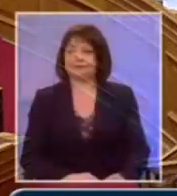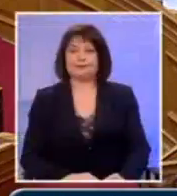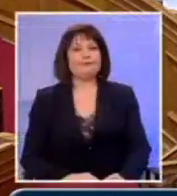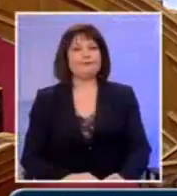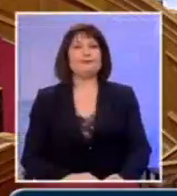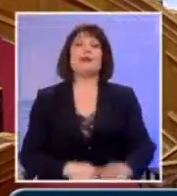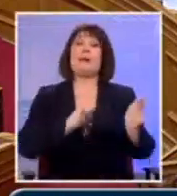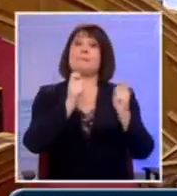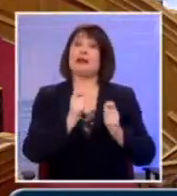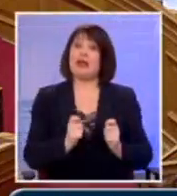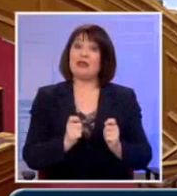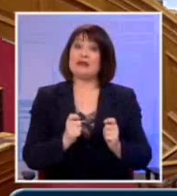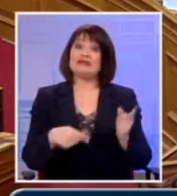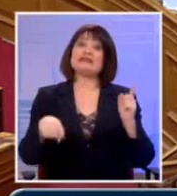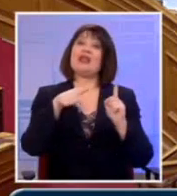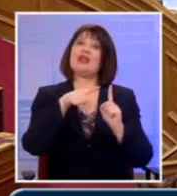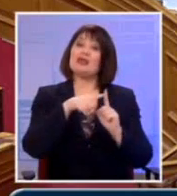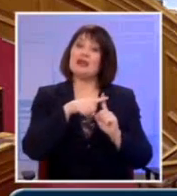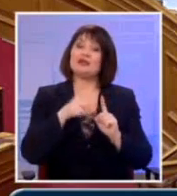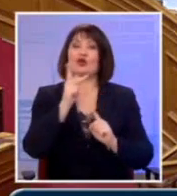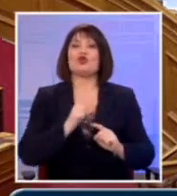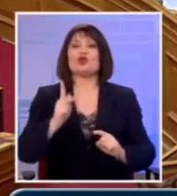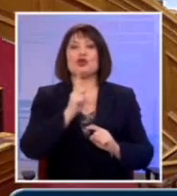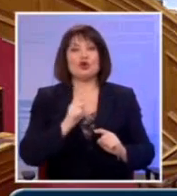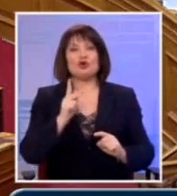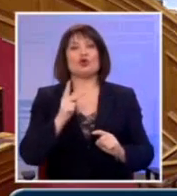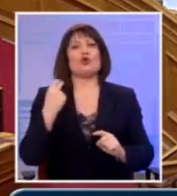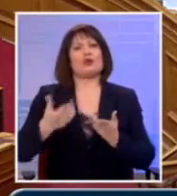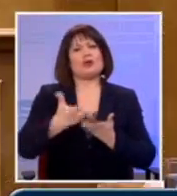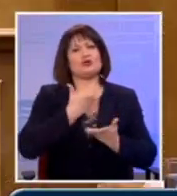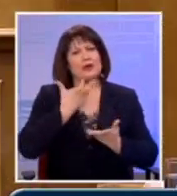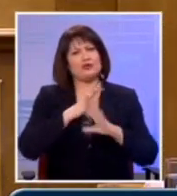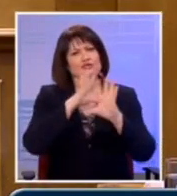Μεταρρυθμίσεις, λοιπόν, με θετικό κοινωνικό αλλά και δημοσιονομικό πρόσωπο.